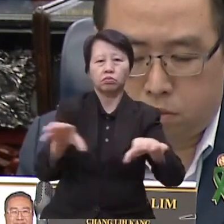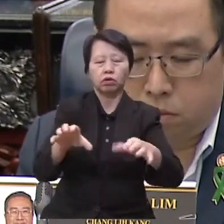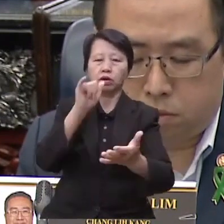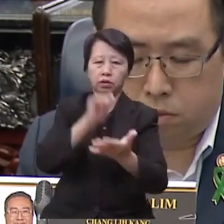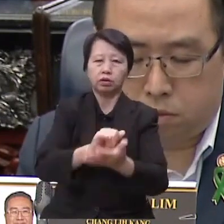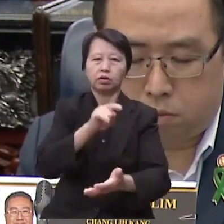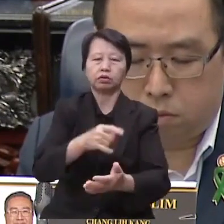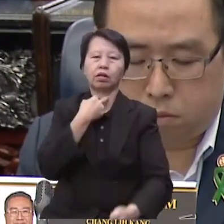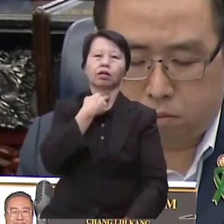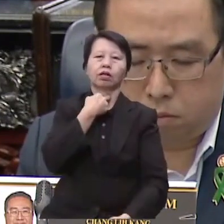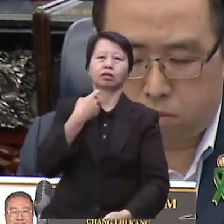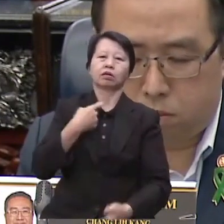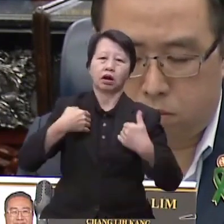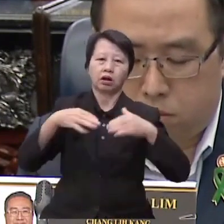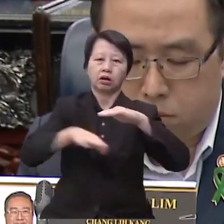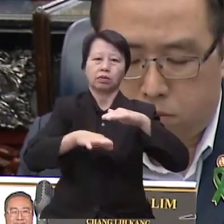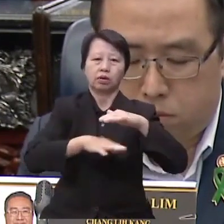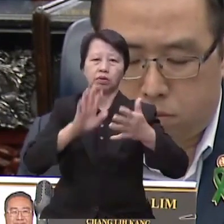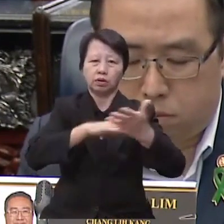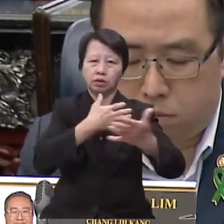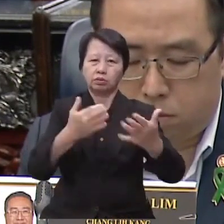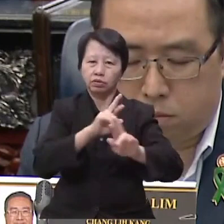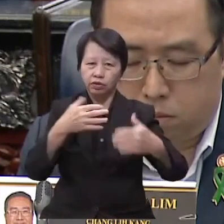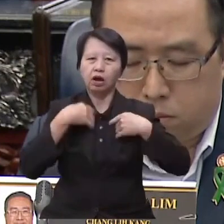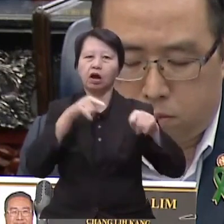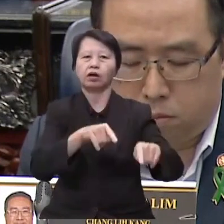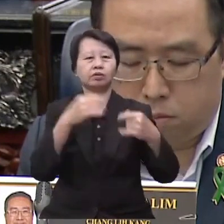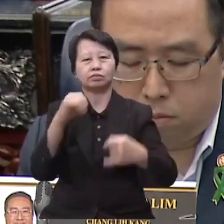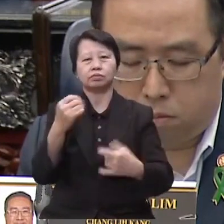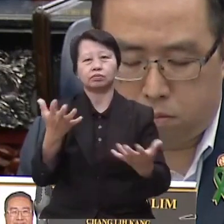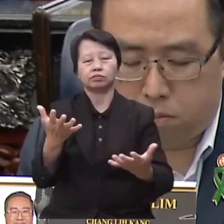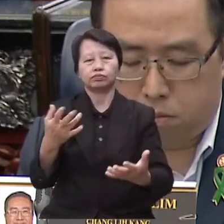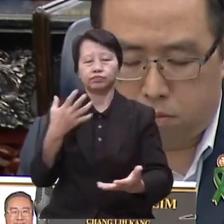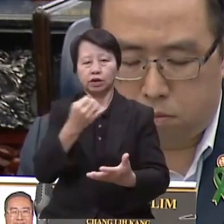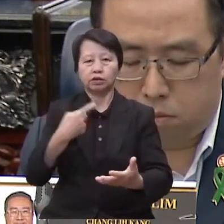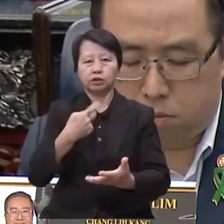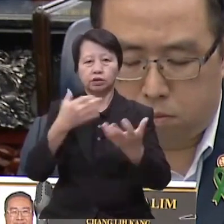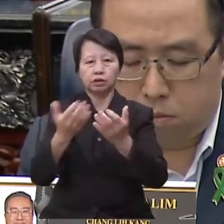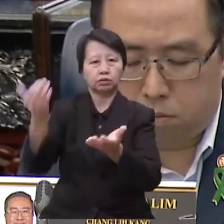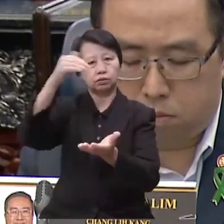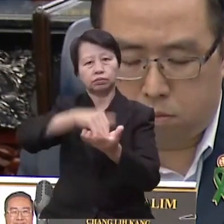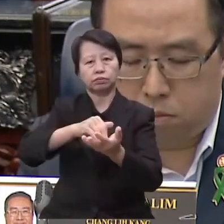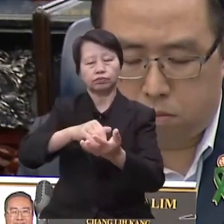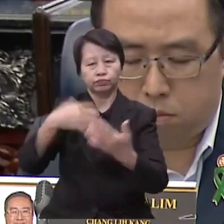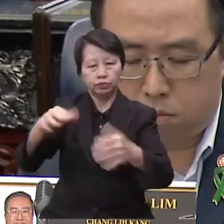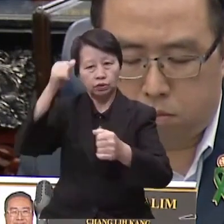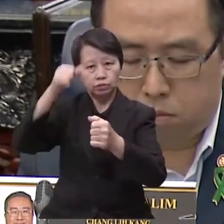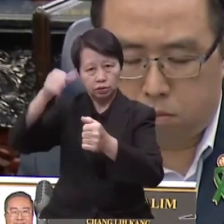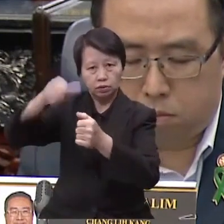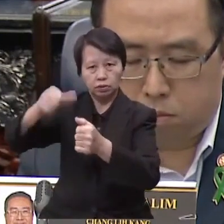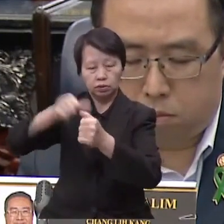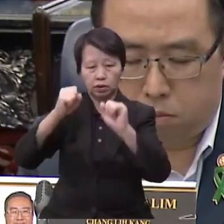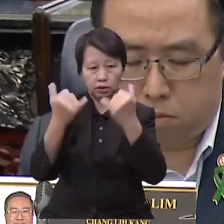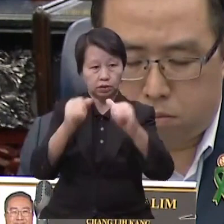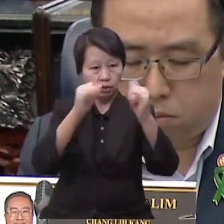antara kekangan yang kita ada di bawah kerangka yang sedia ada dan kita juga ingin mengulangi ya kita telah pun memperingatkan syarikat-syarikat